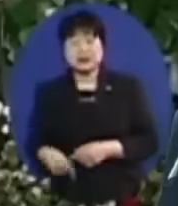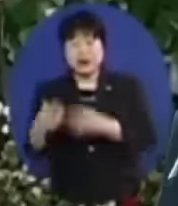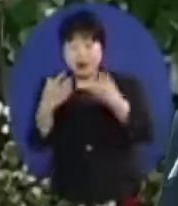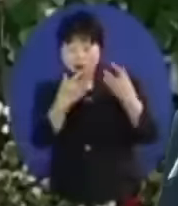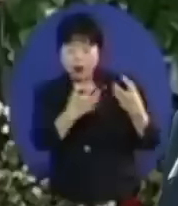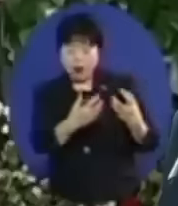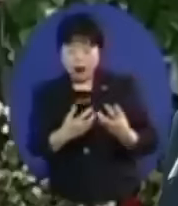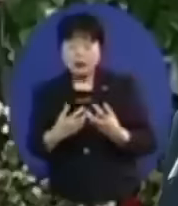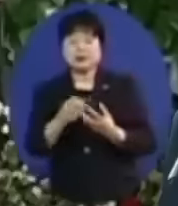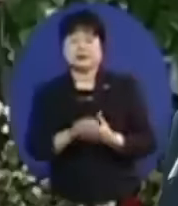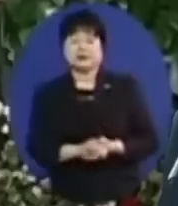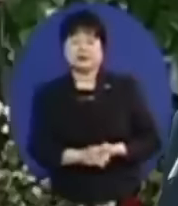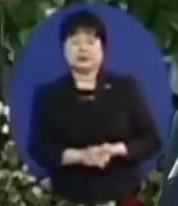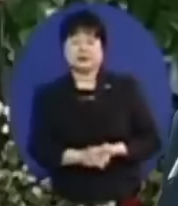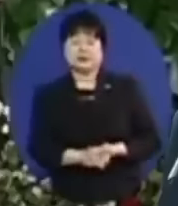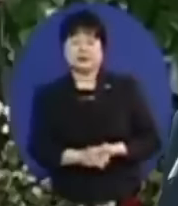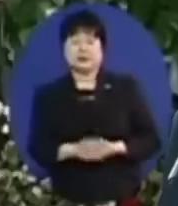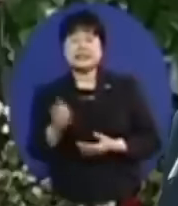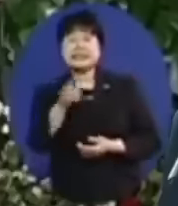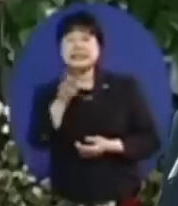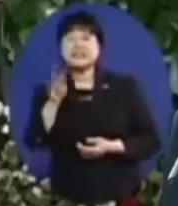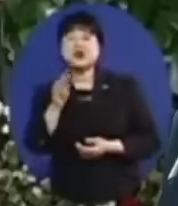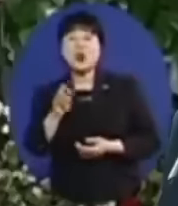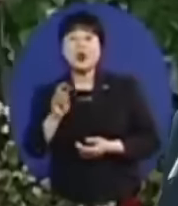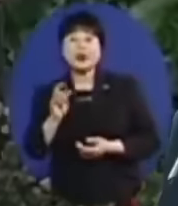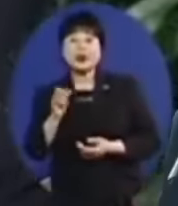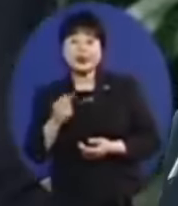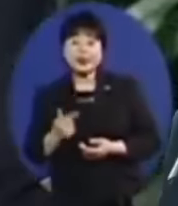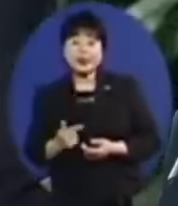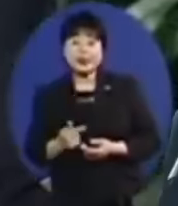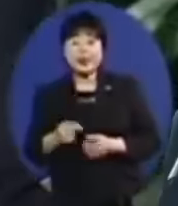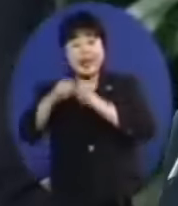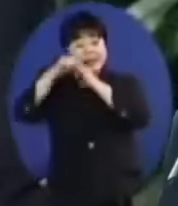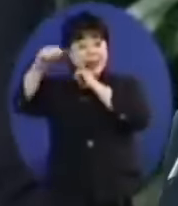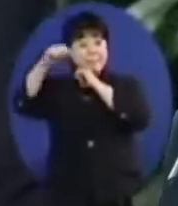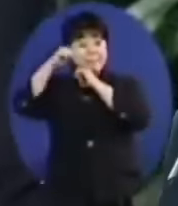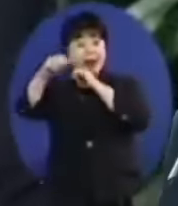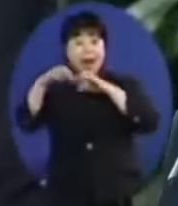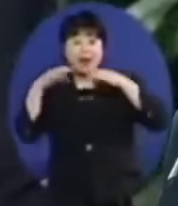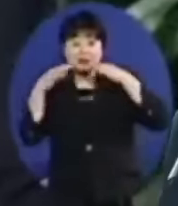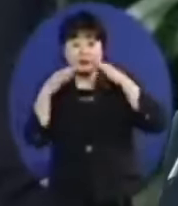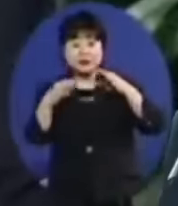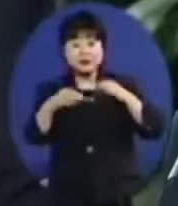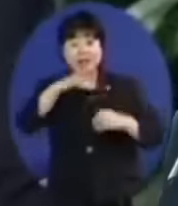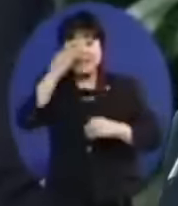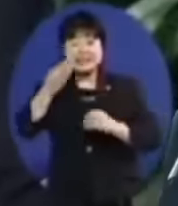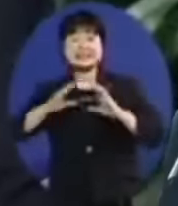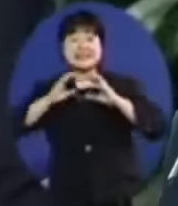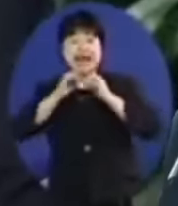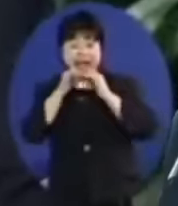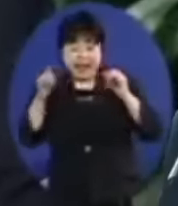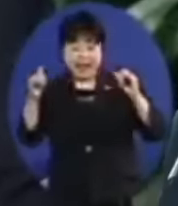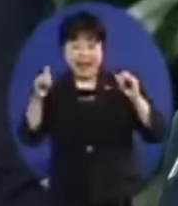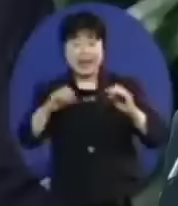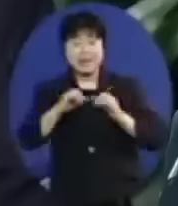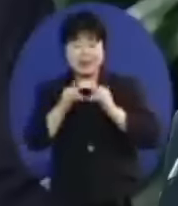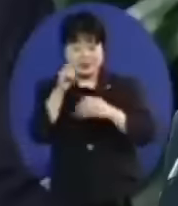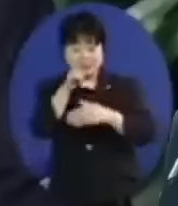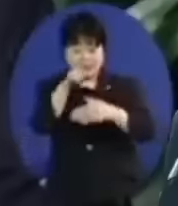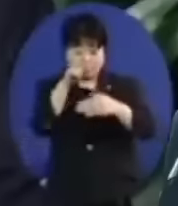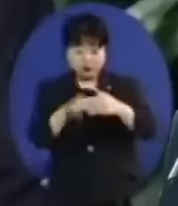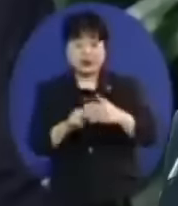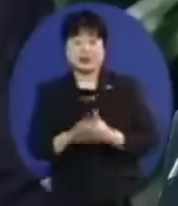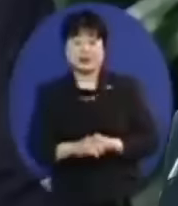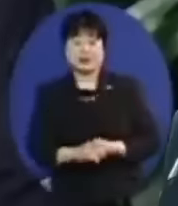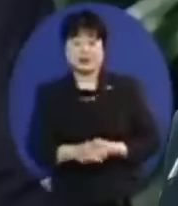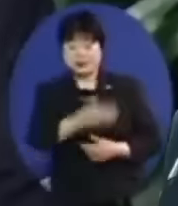가득했습니다. 기드온이 나팔을 부니까 이스라엘 백성 가운데서도